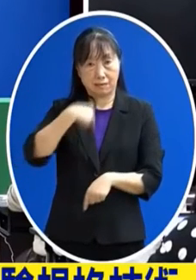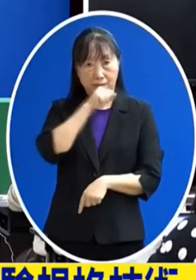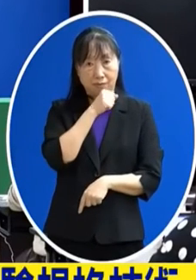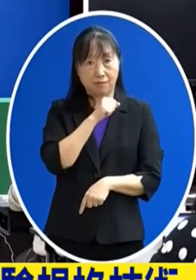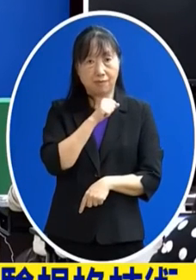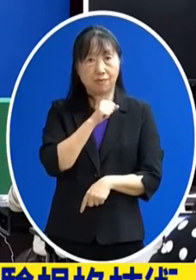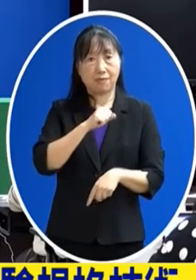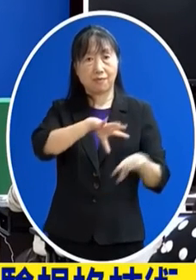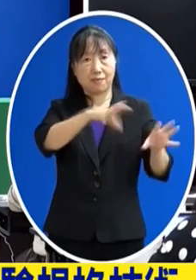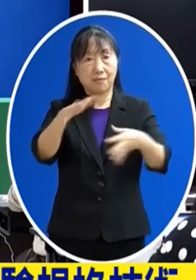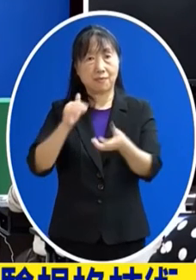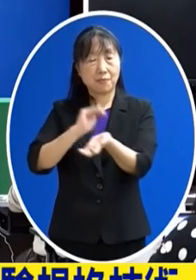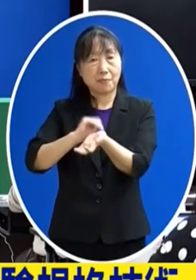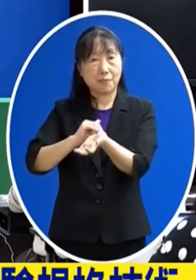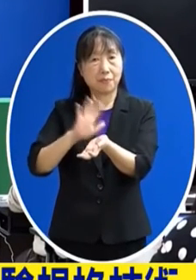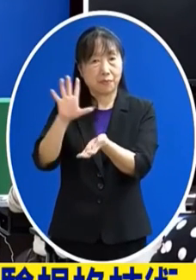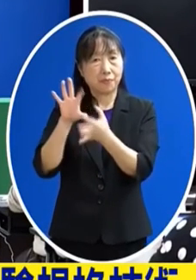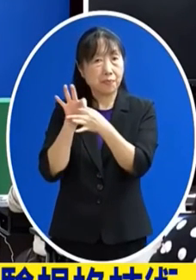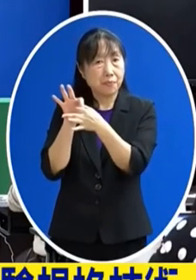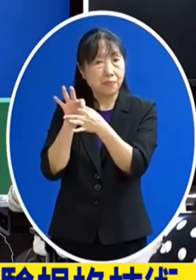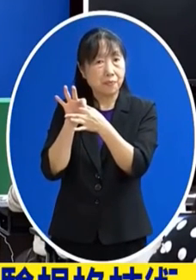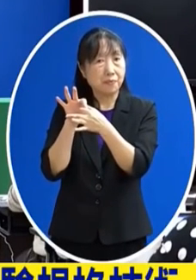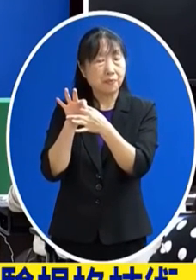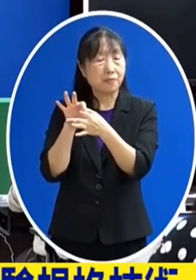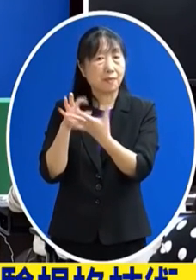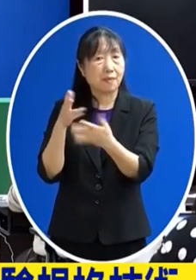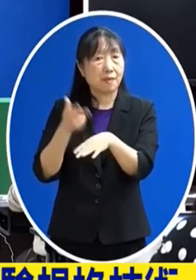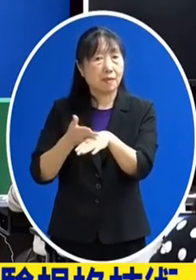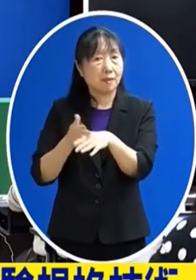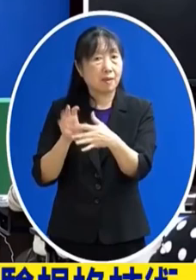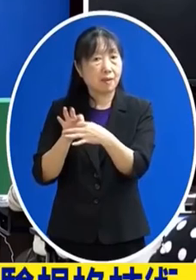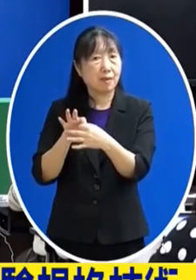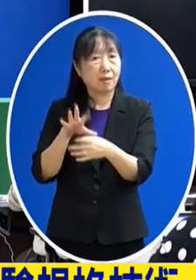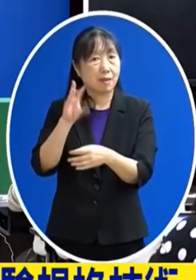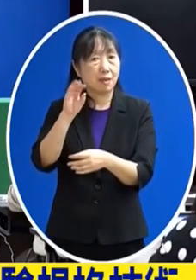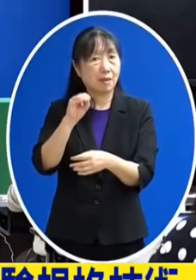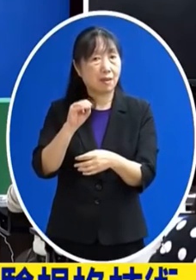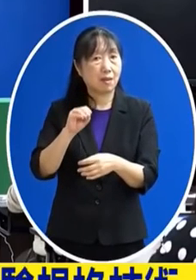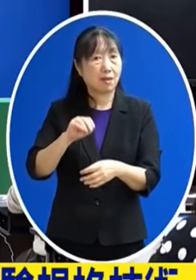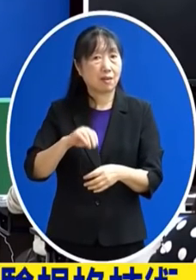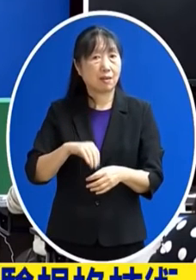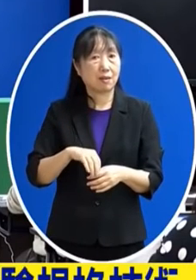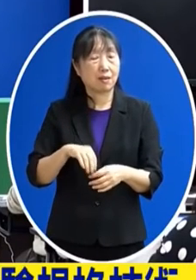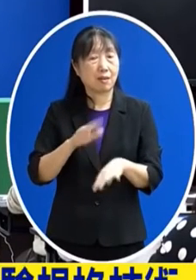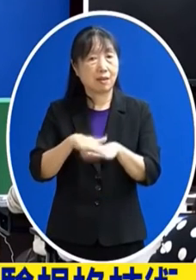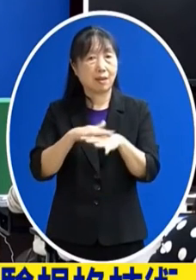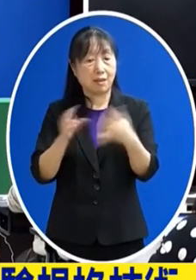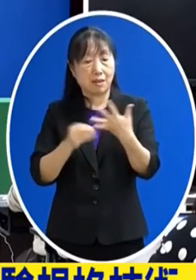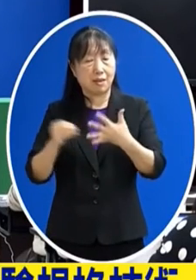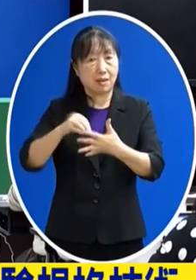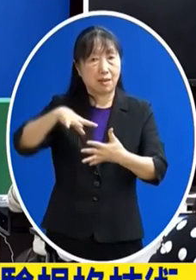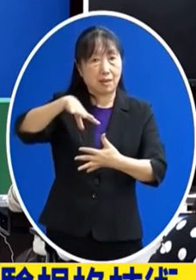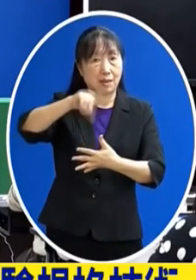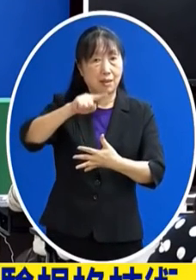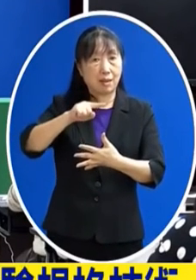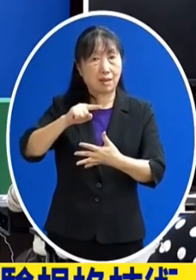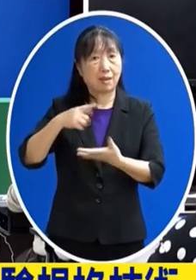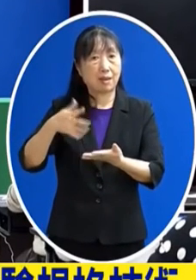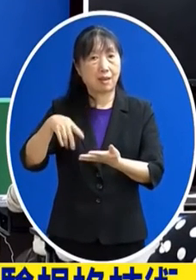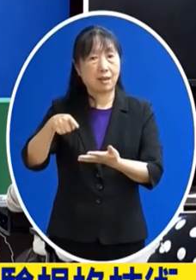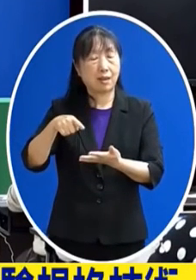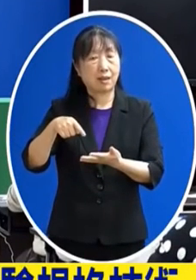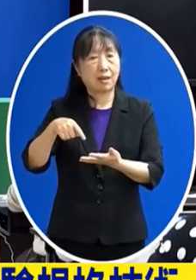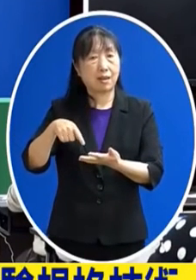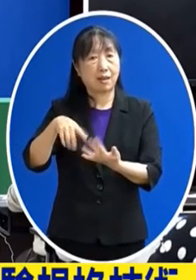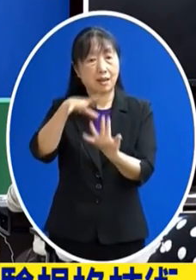在推动国际医疗上比较密切的国家，会不会优先从一个我们跟台湾在医疗密切比较这